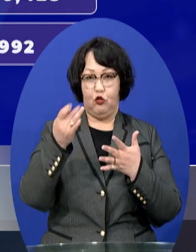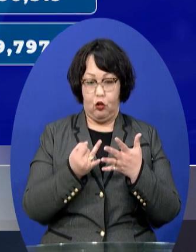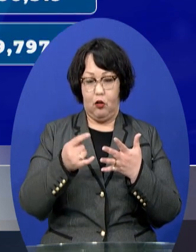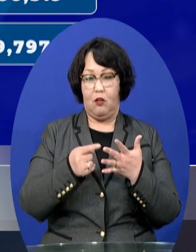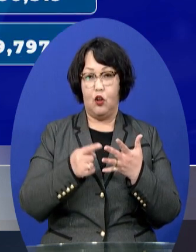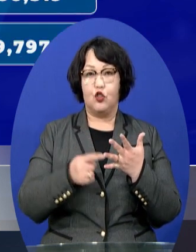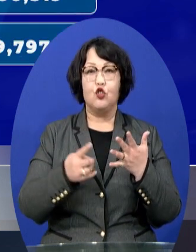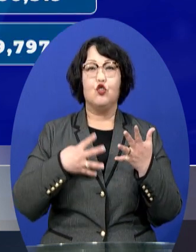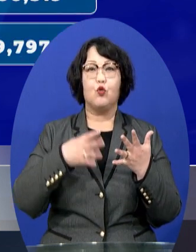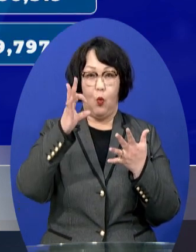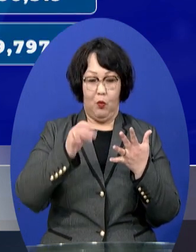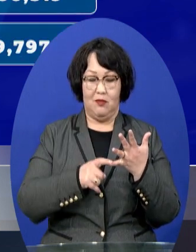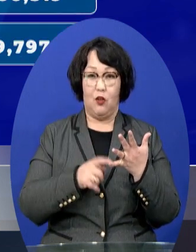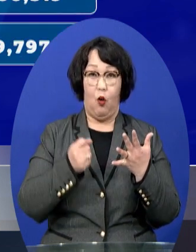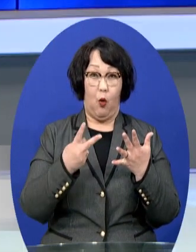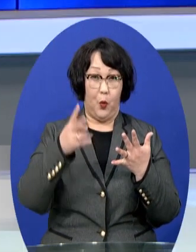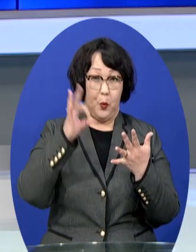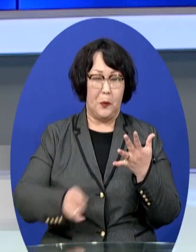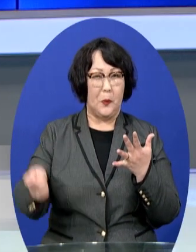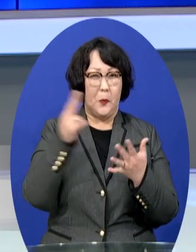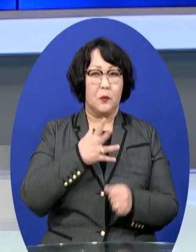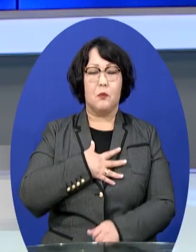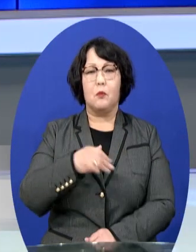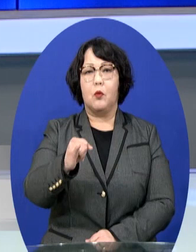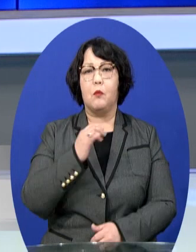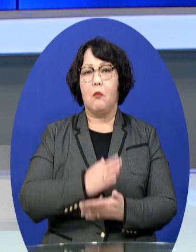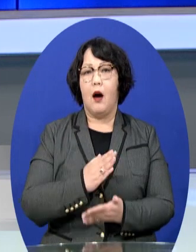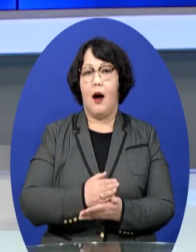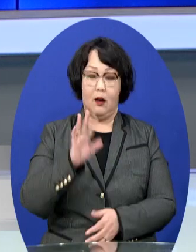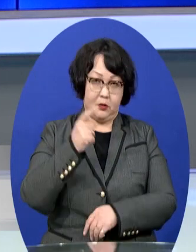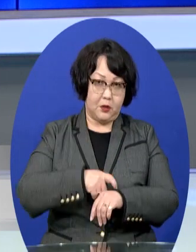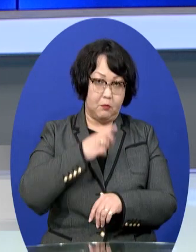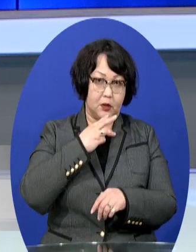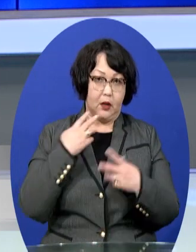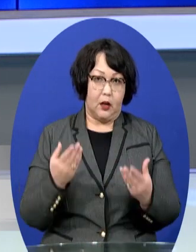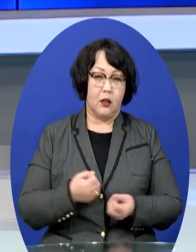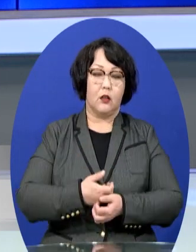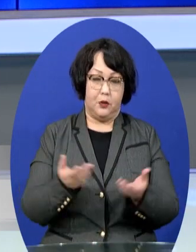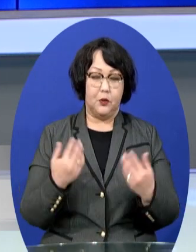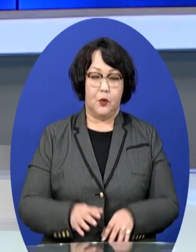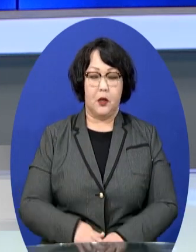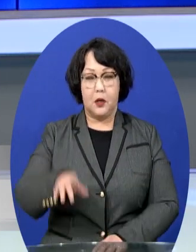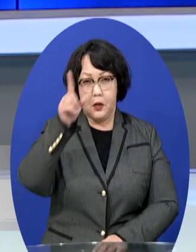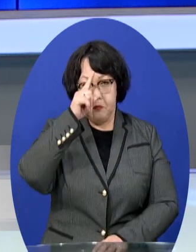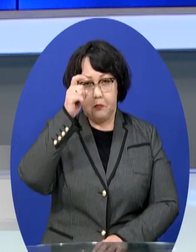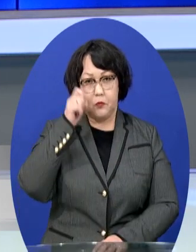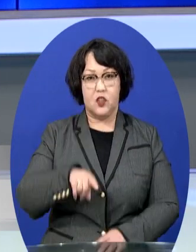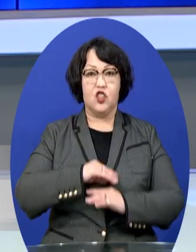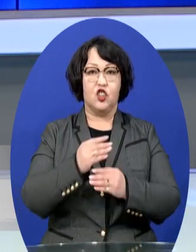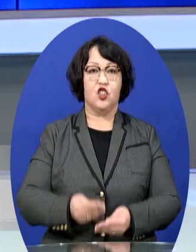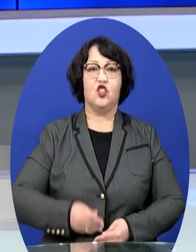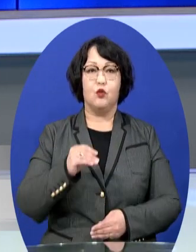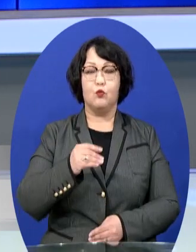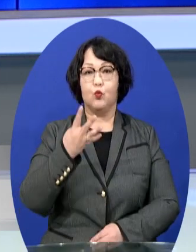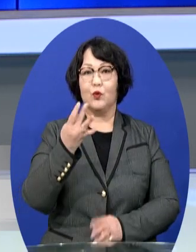хувь нь хүнд, харин 2 орчим хувь нь маш хүнд байгааг 11 цагийн мэдээгээр мэдээллээ. Эмнэлэгт жирэмсэн 470